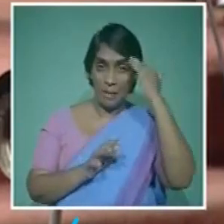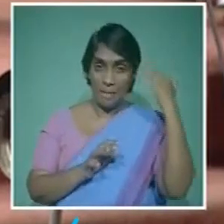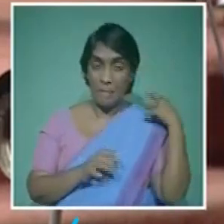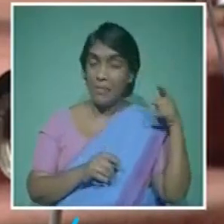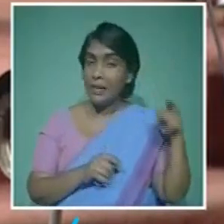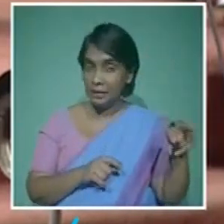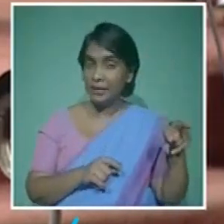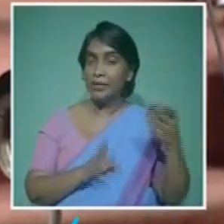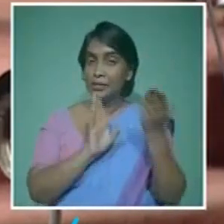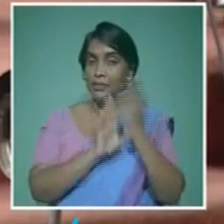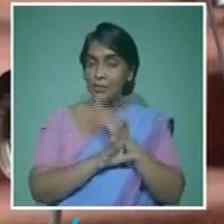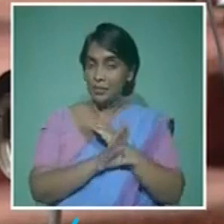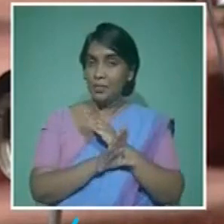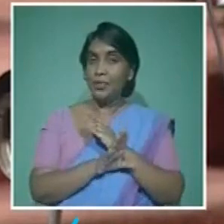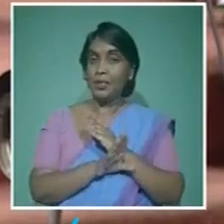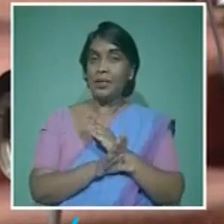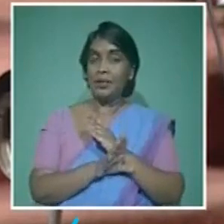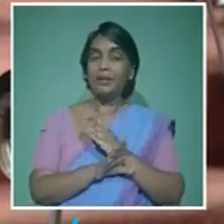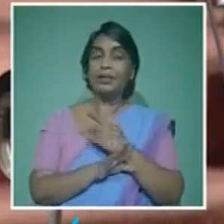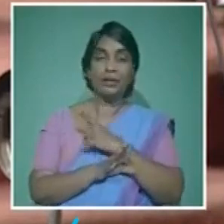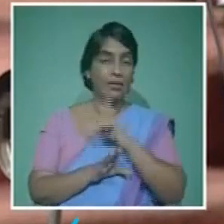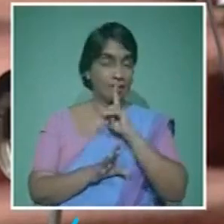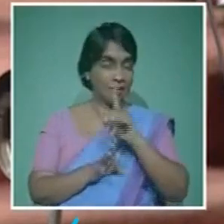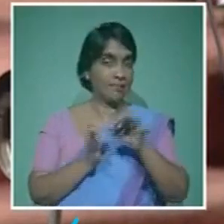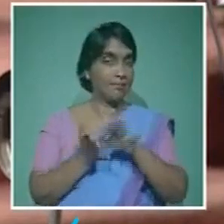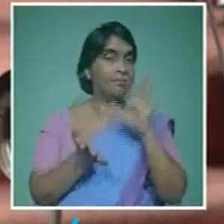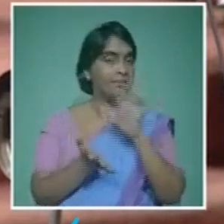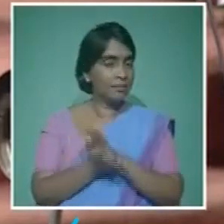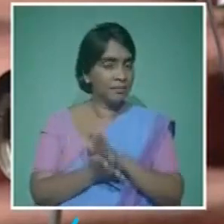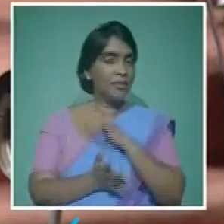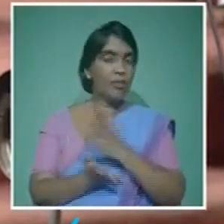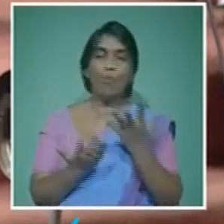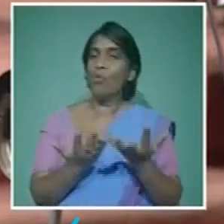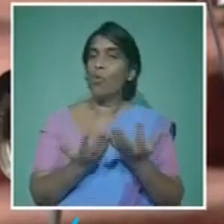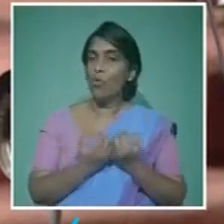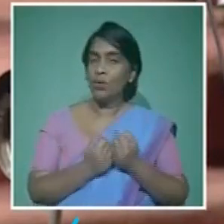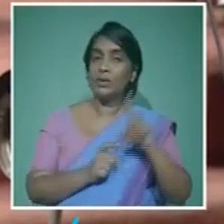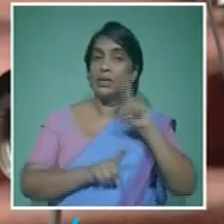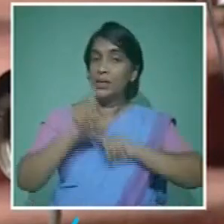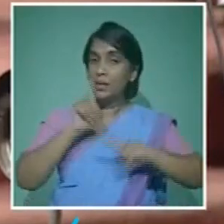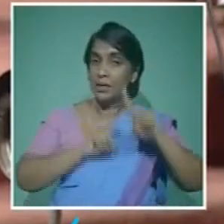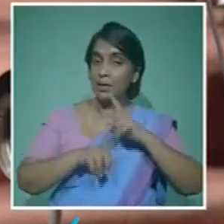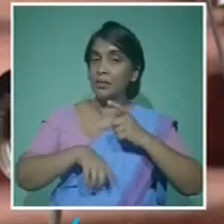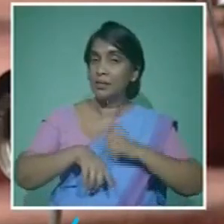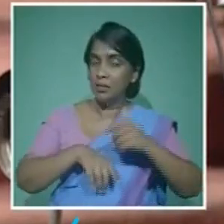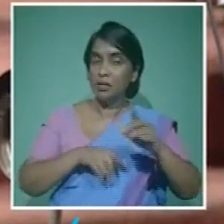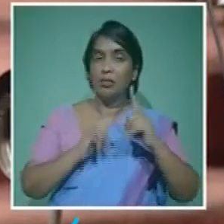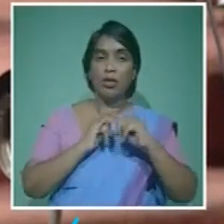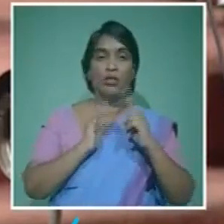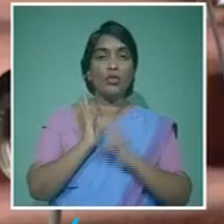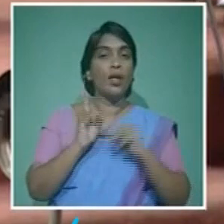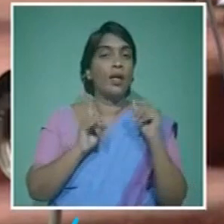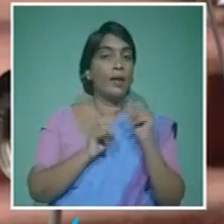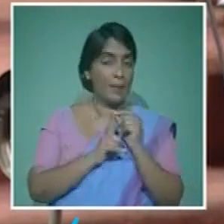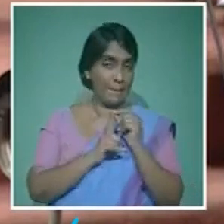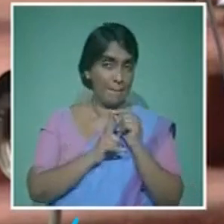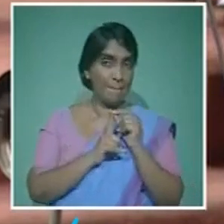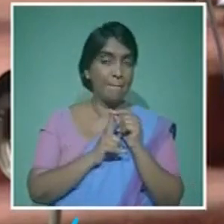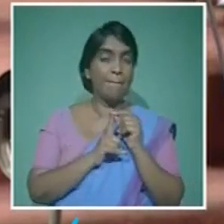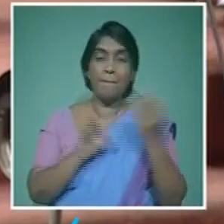அந்த நேரத்திலே அதற்கு சம்பந்தமான கூட்டங்கள் நடக்கின்ற போது ஐக்கிய தேசிய கட்சியை